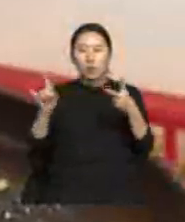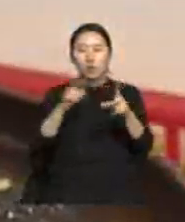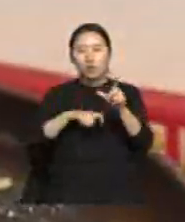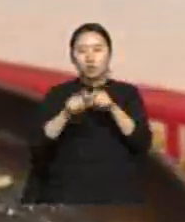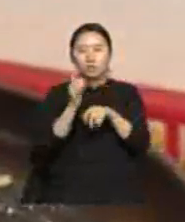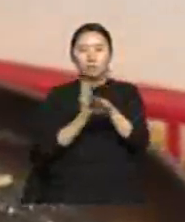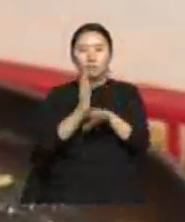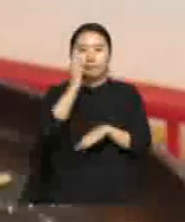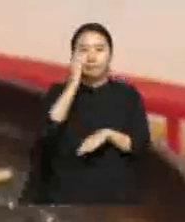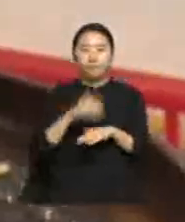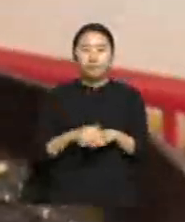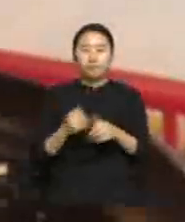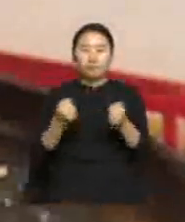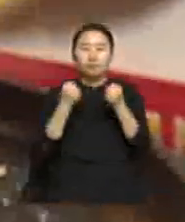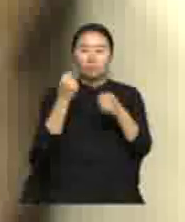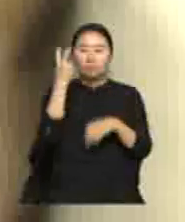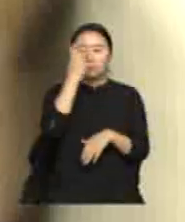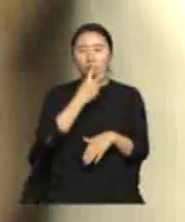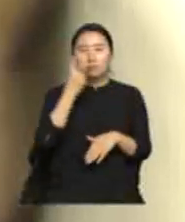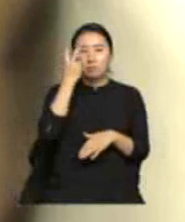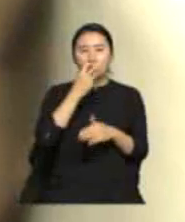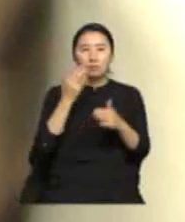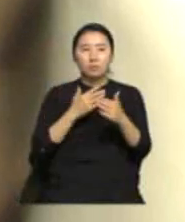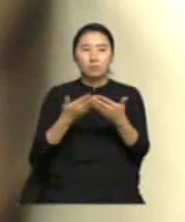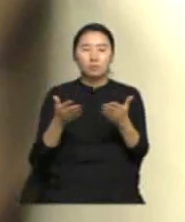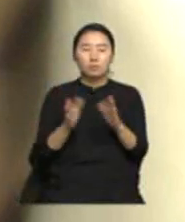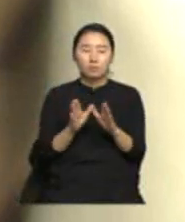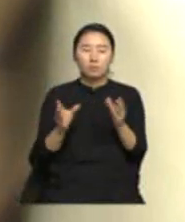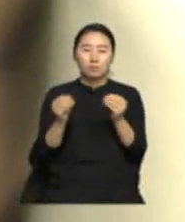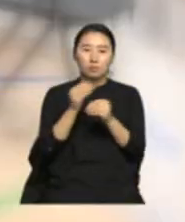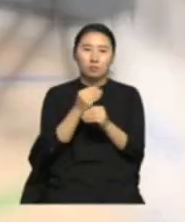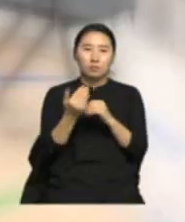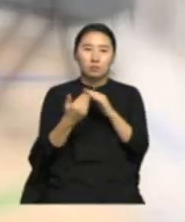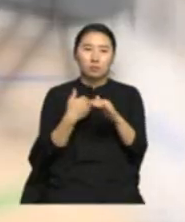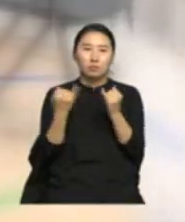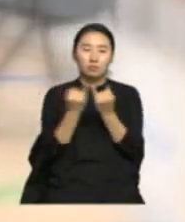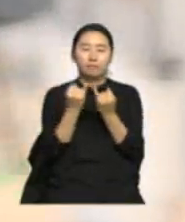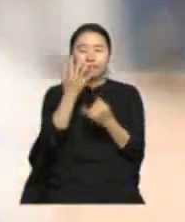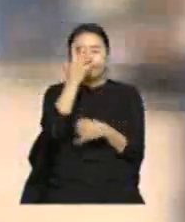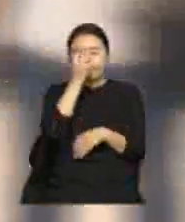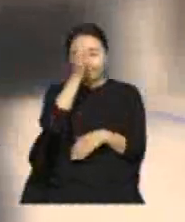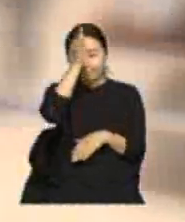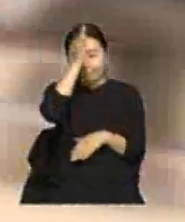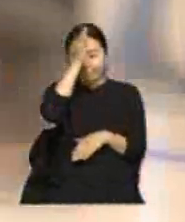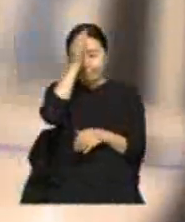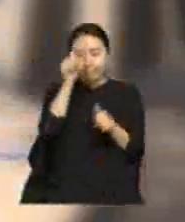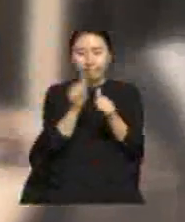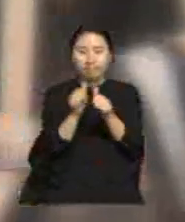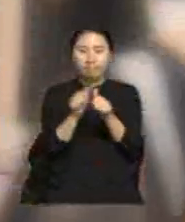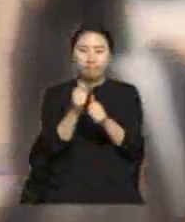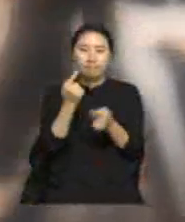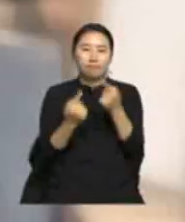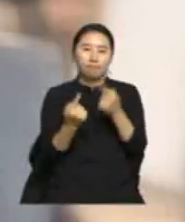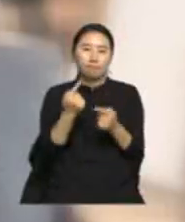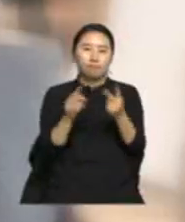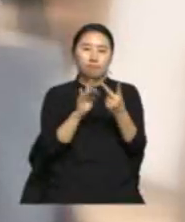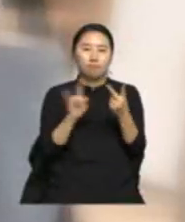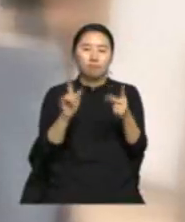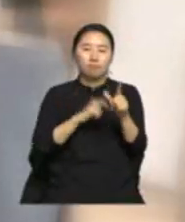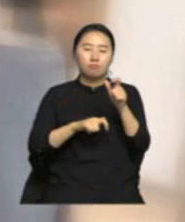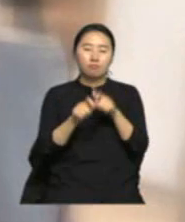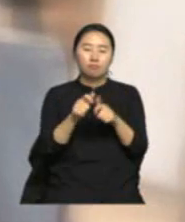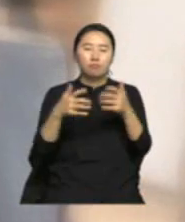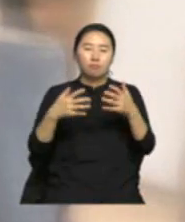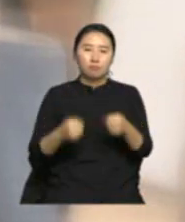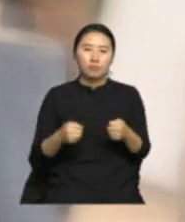보였습니다. 건강보험공단에 따르면 실제로 명절을 앞두고 여성의 우울증 진료가 남성보다 2배 많다고 합니다.